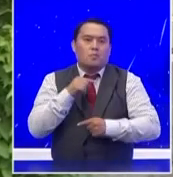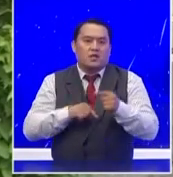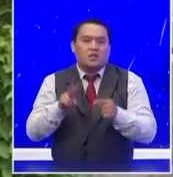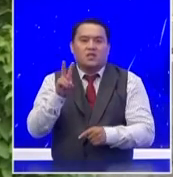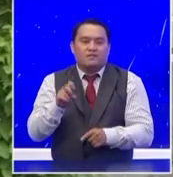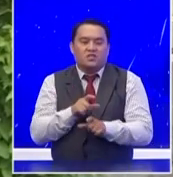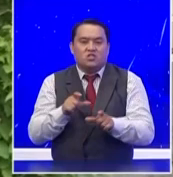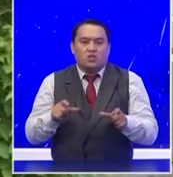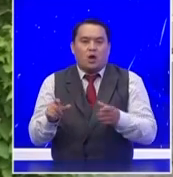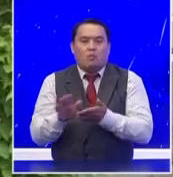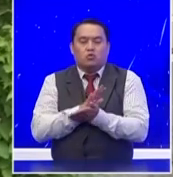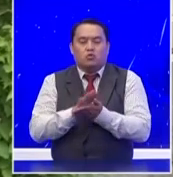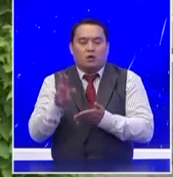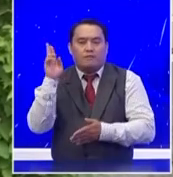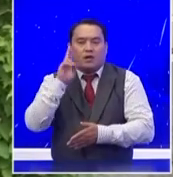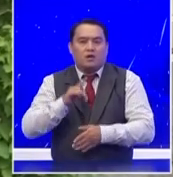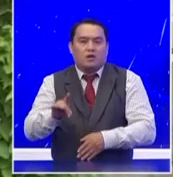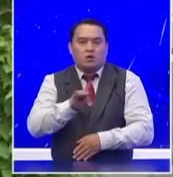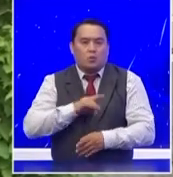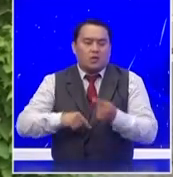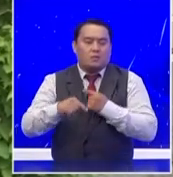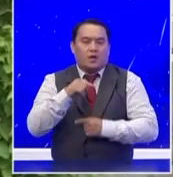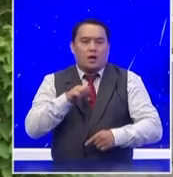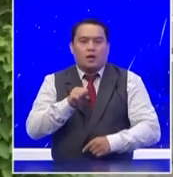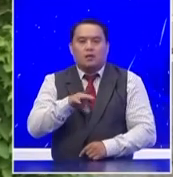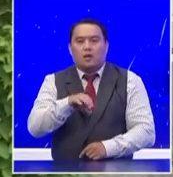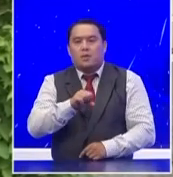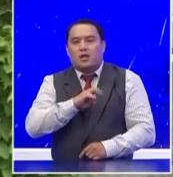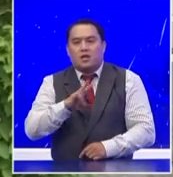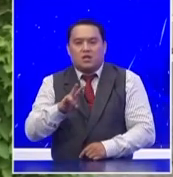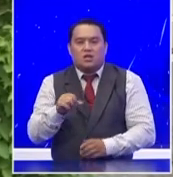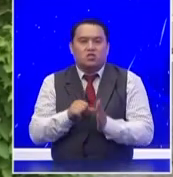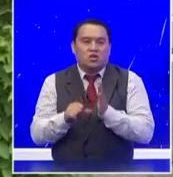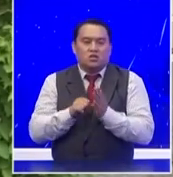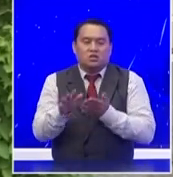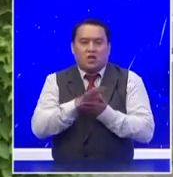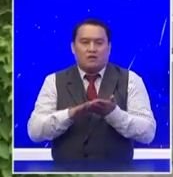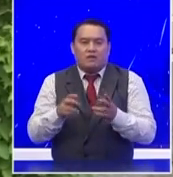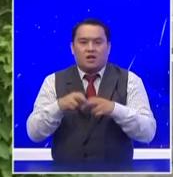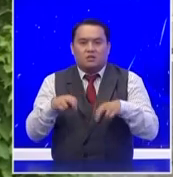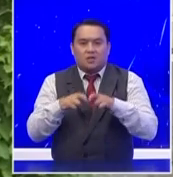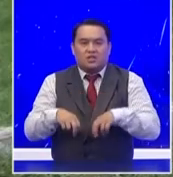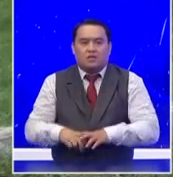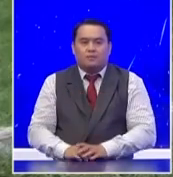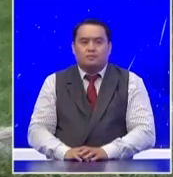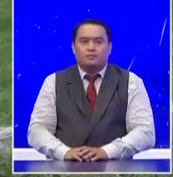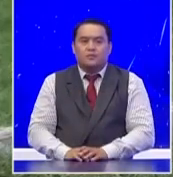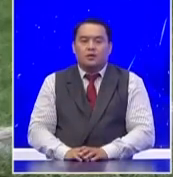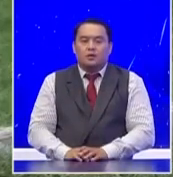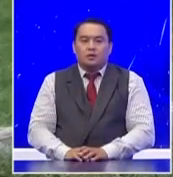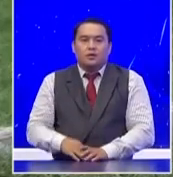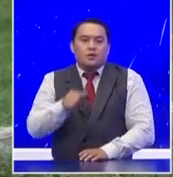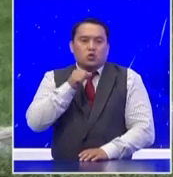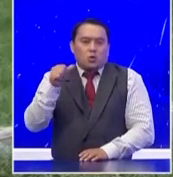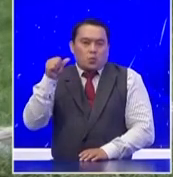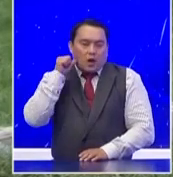200 граждан прошли онлайн-обучение в региональной палате предпринимателей Атамикен. Еще 60 заявок на рассмотрение. В прошлом году